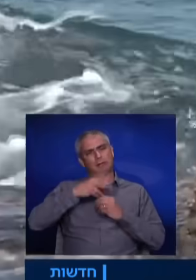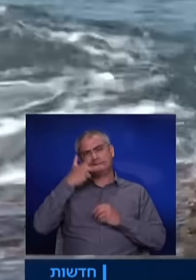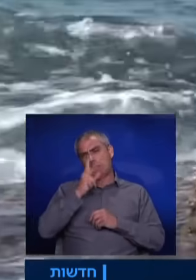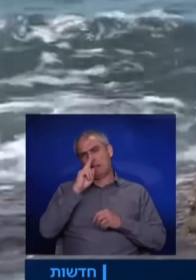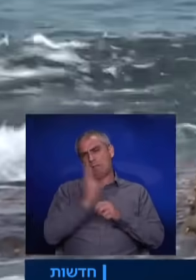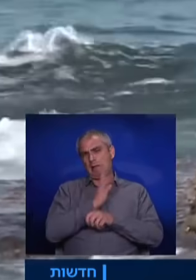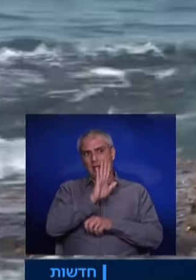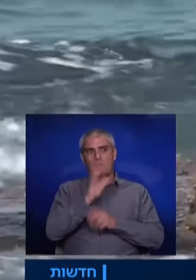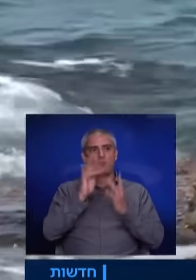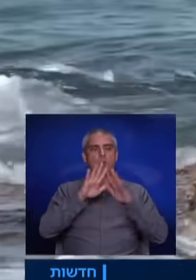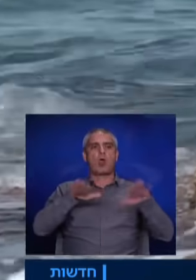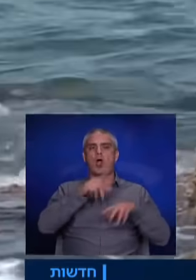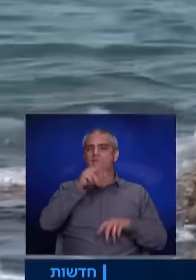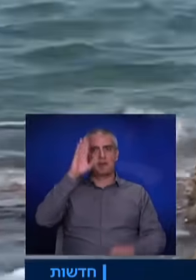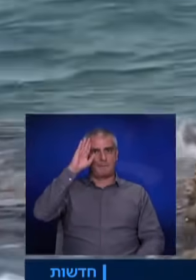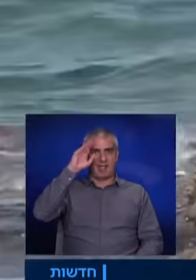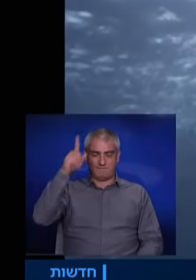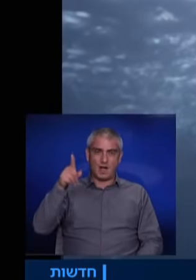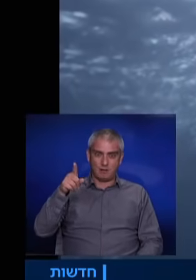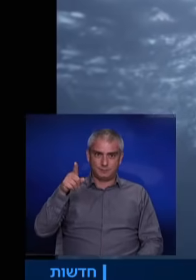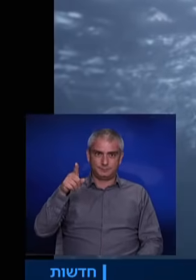שגרתית מול חוף שקמונה בחיפה.